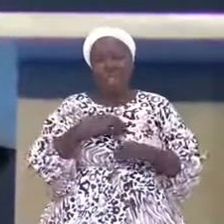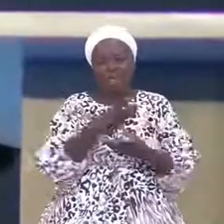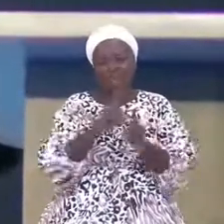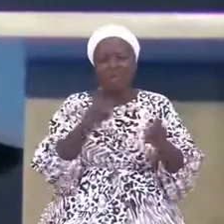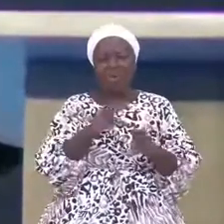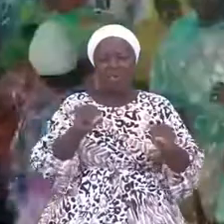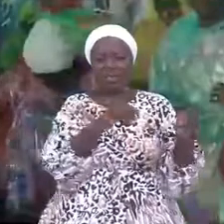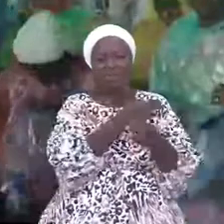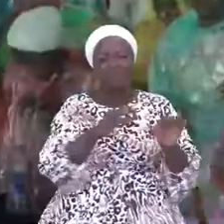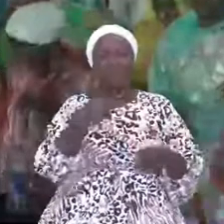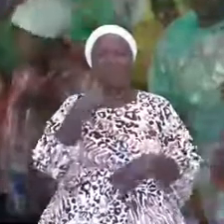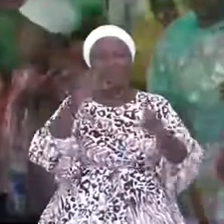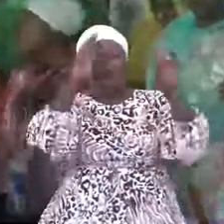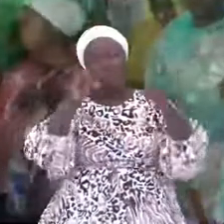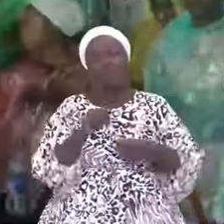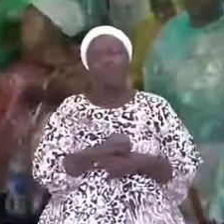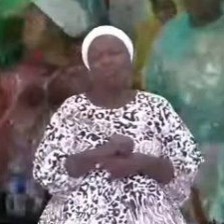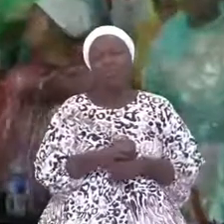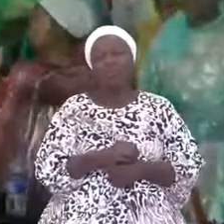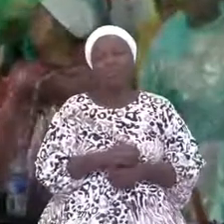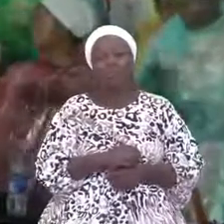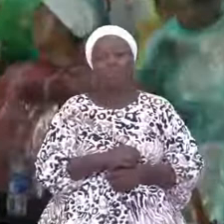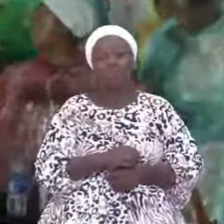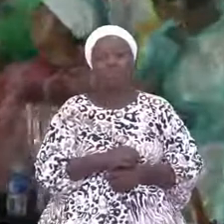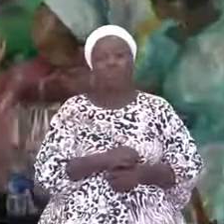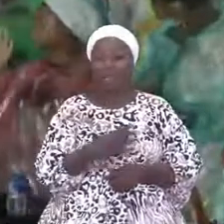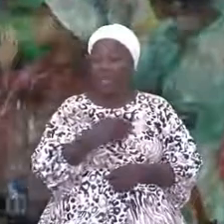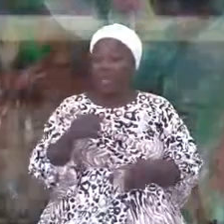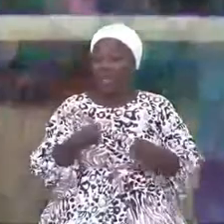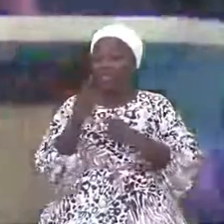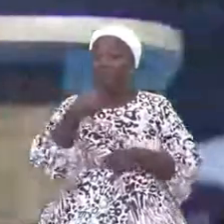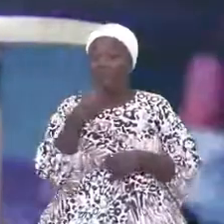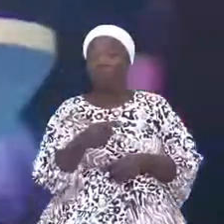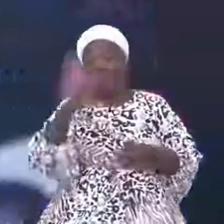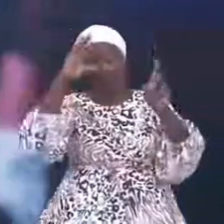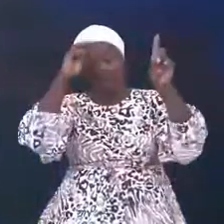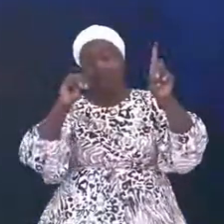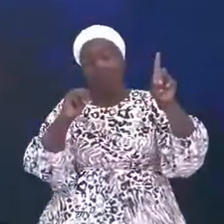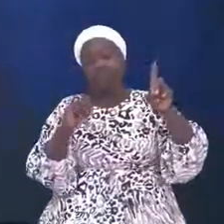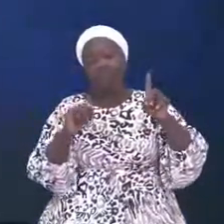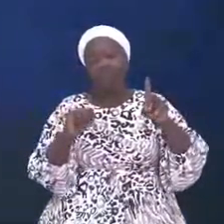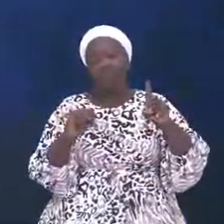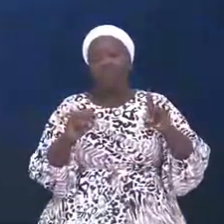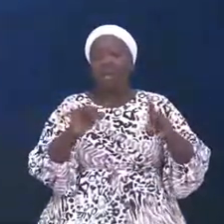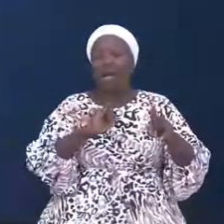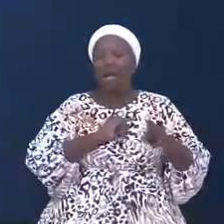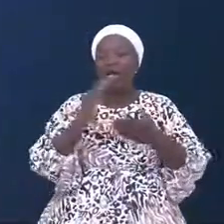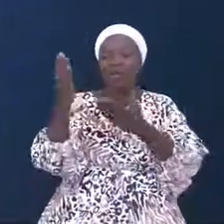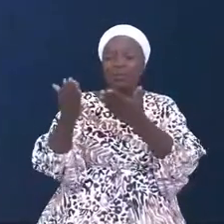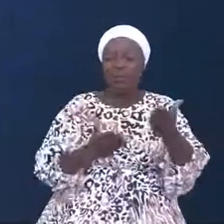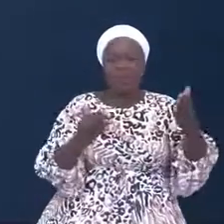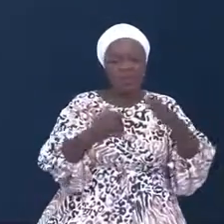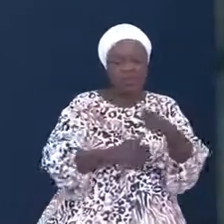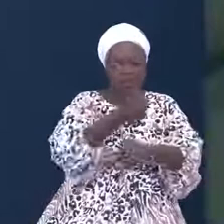Et tu veux qu'il guérisse, délivre, t'affranchisse? Parle-en au Seigneur. Et comme